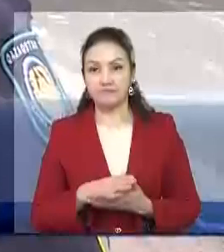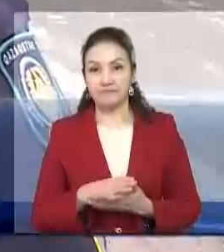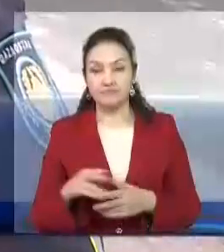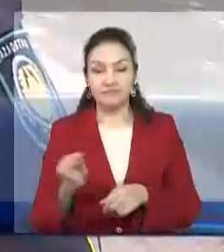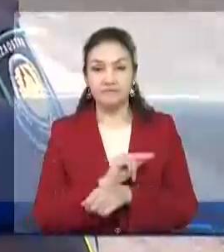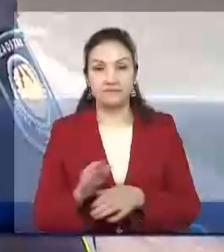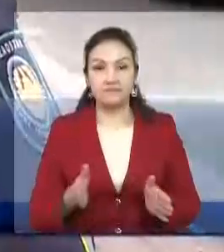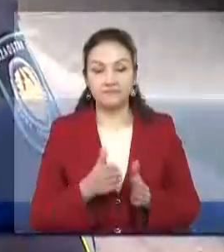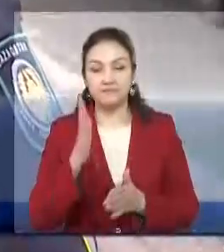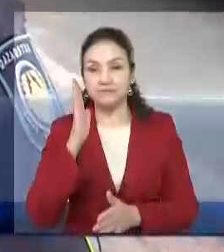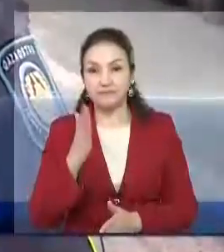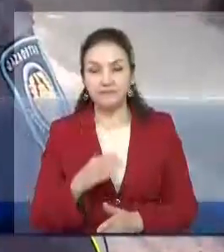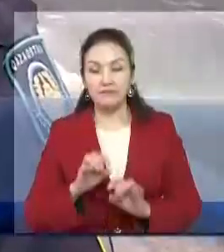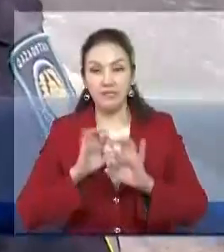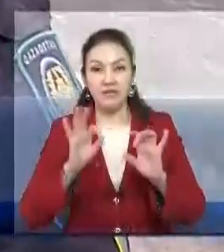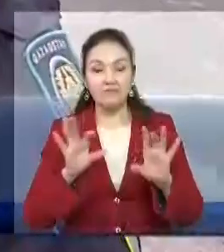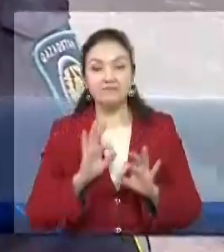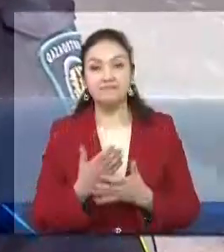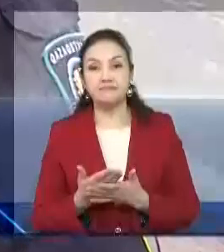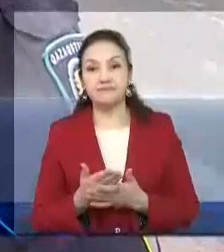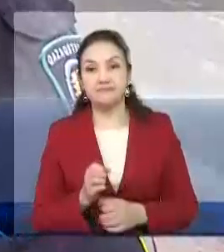ремонтные дороги идут, объясняем, где и как.